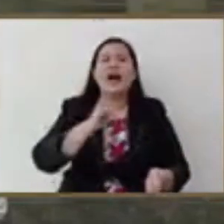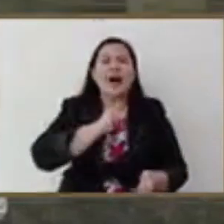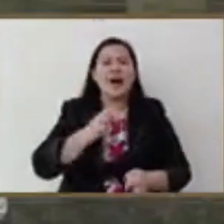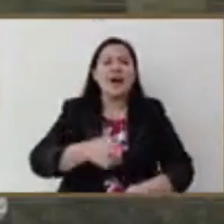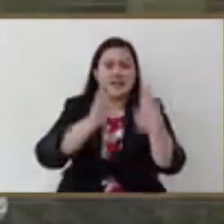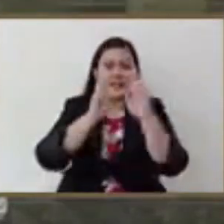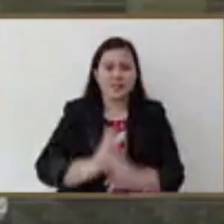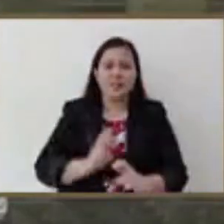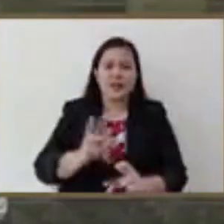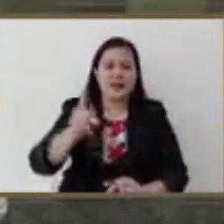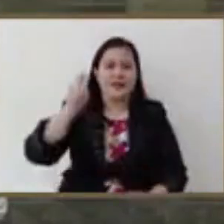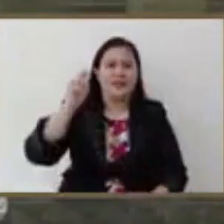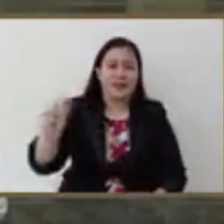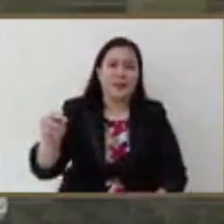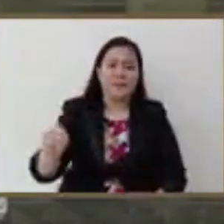You understand?